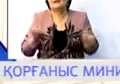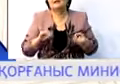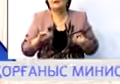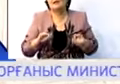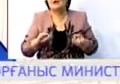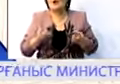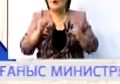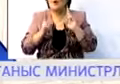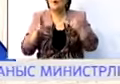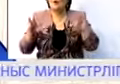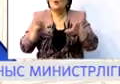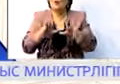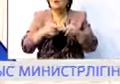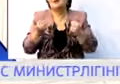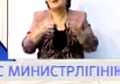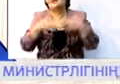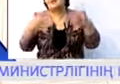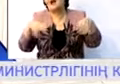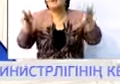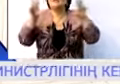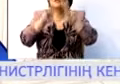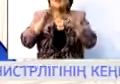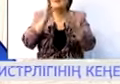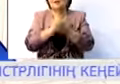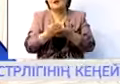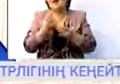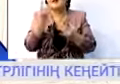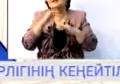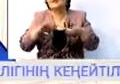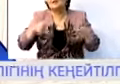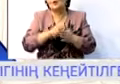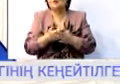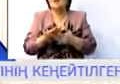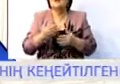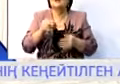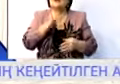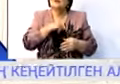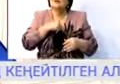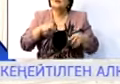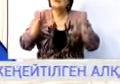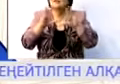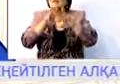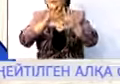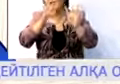тұрмыстық кухонный үй бар, шкаф бар, шифонер үйдің детский бар, кеңсе заттарының барлығында заказбен жасап жатырмыз осы